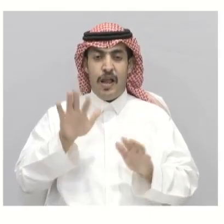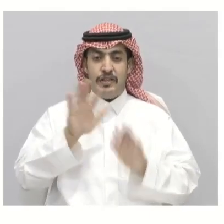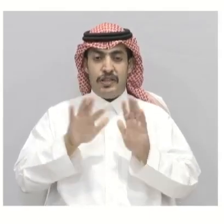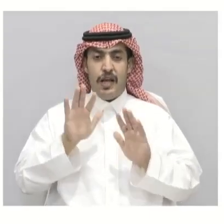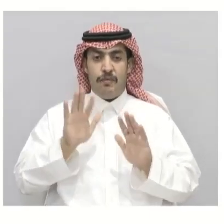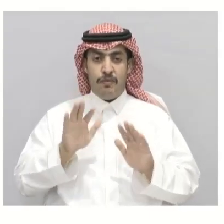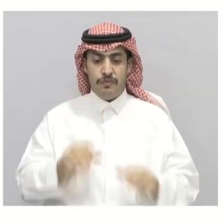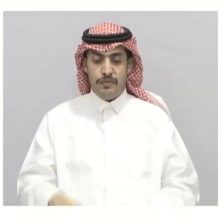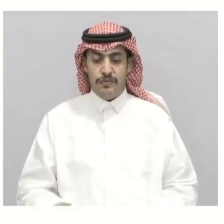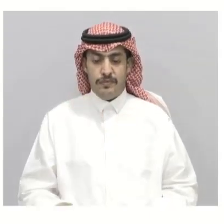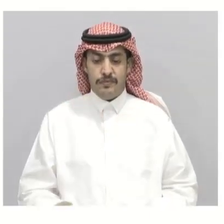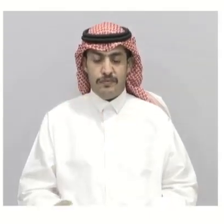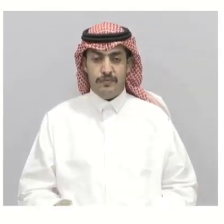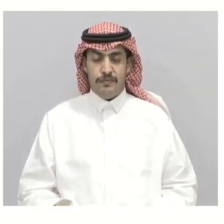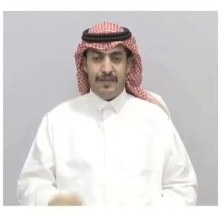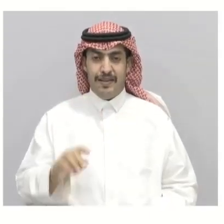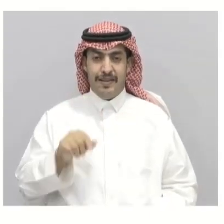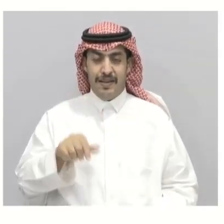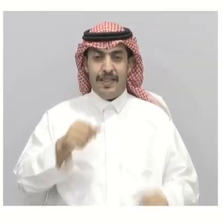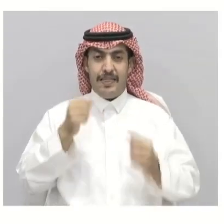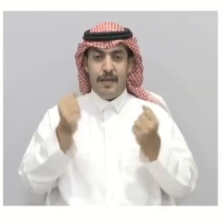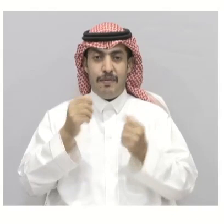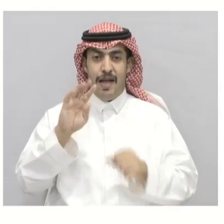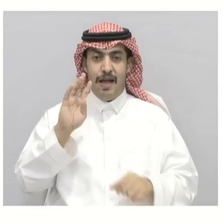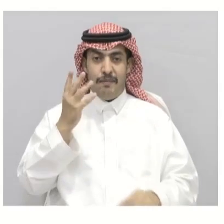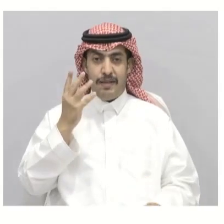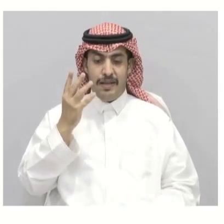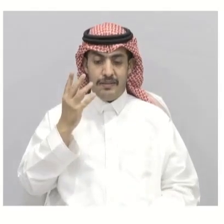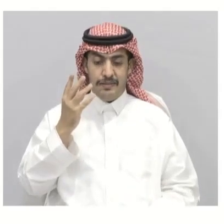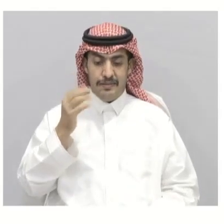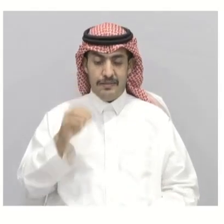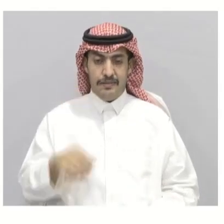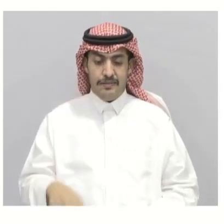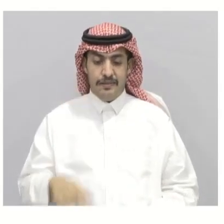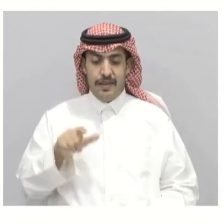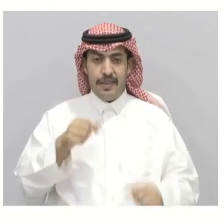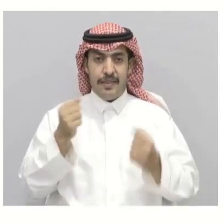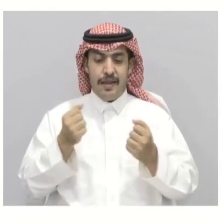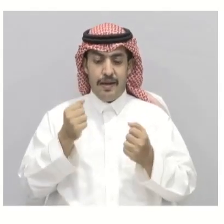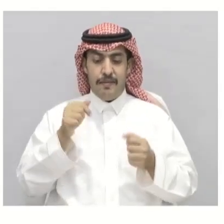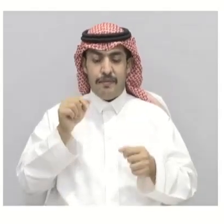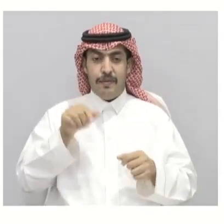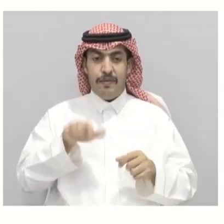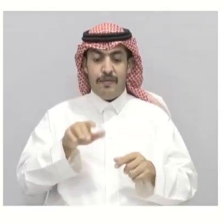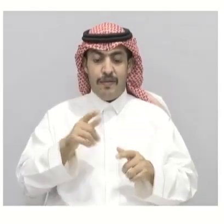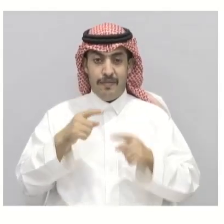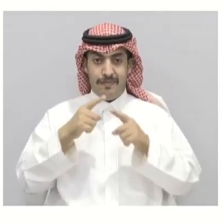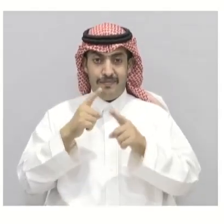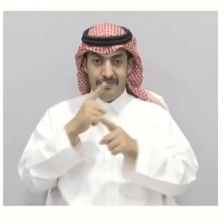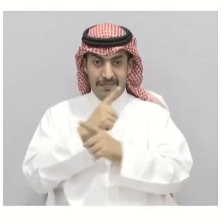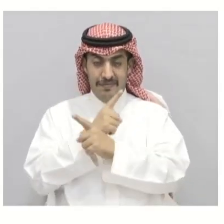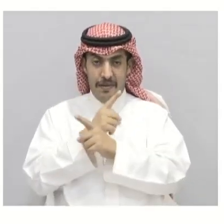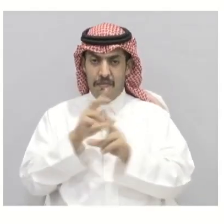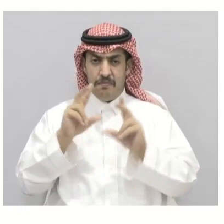الاتيه التمرين الرابع عشر من تدرب هنا مستقيمين